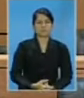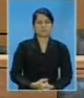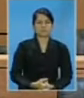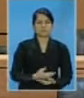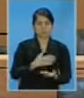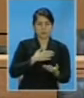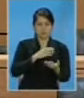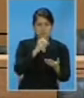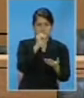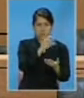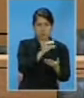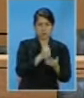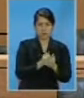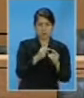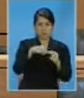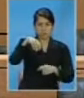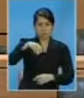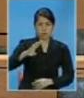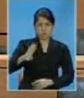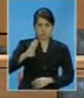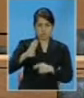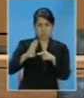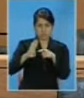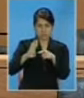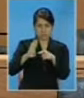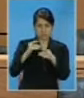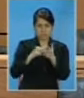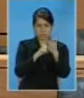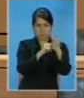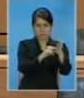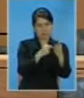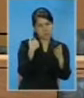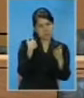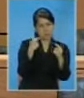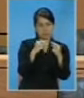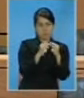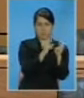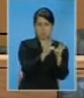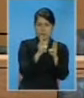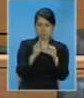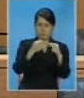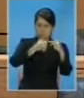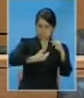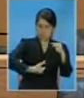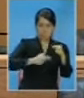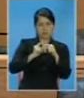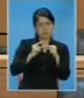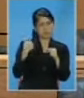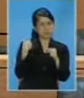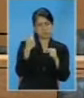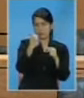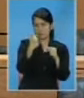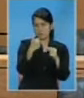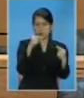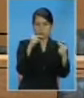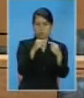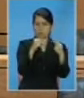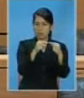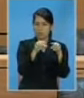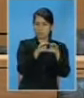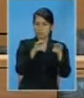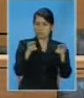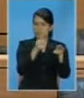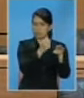และบอกว่าบริษัทที่ได้ยื่นเป็นบริษัทที่เสนอทางเทคนิคดีที่สุดตรงกับมาตรฐานความต้องการที่ได้คั